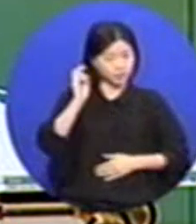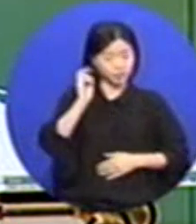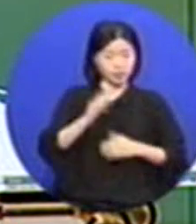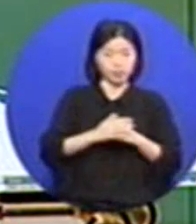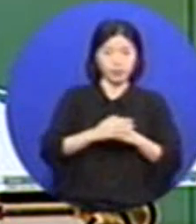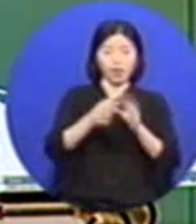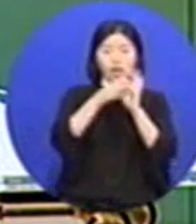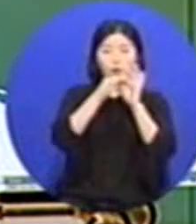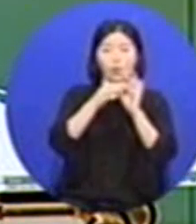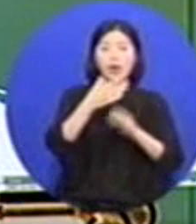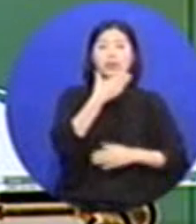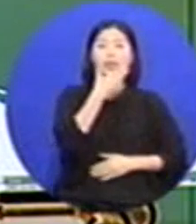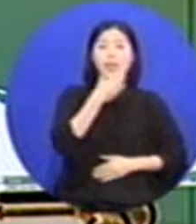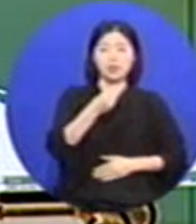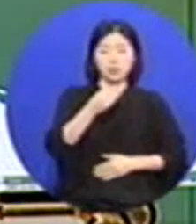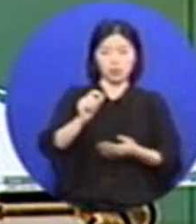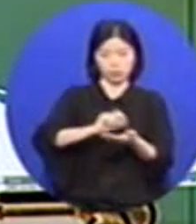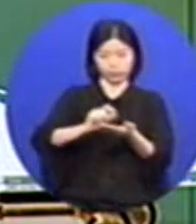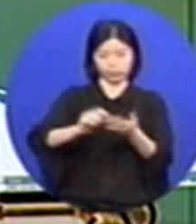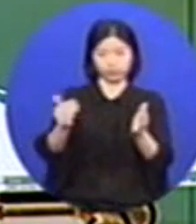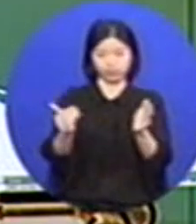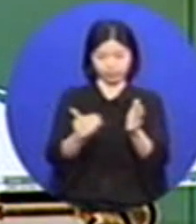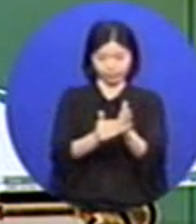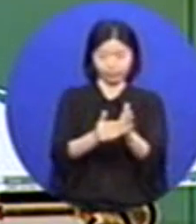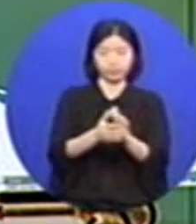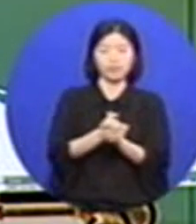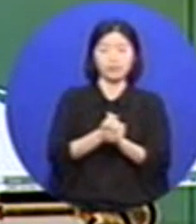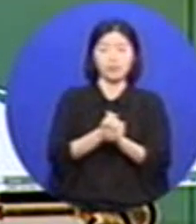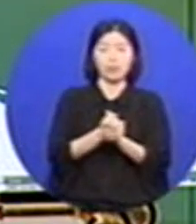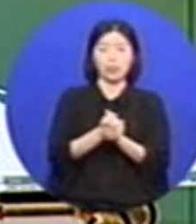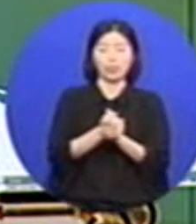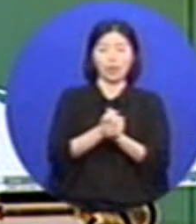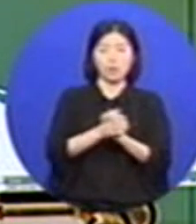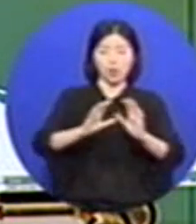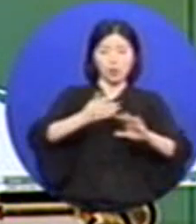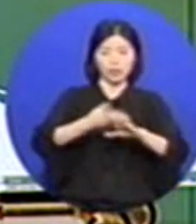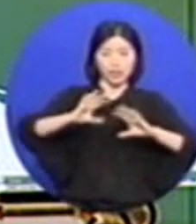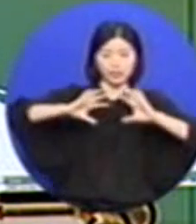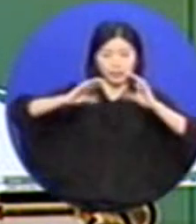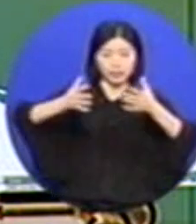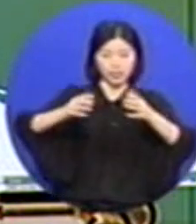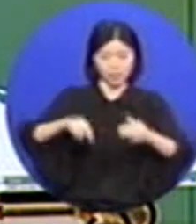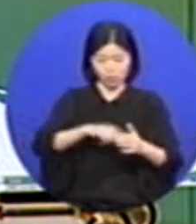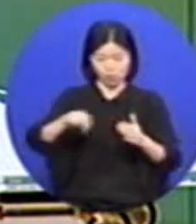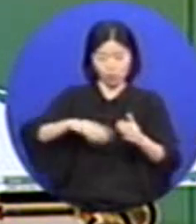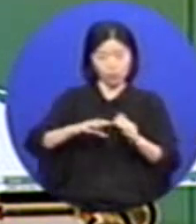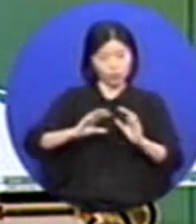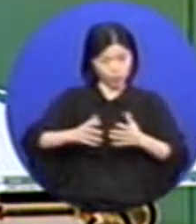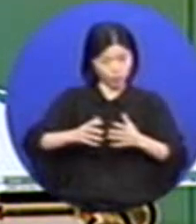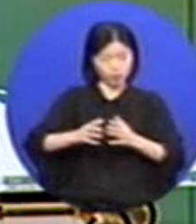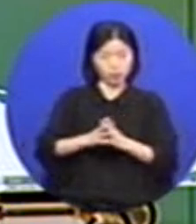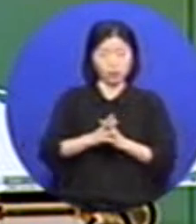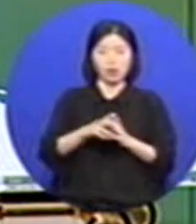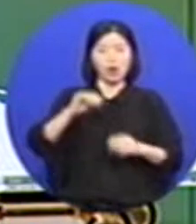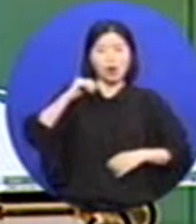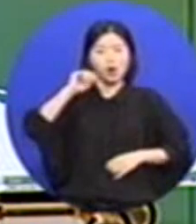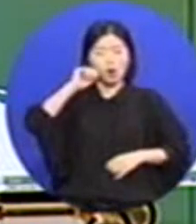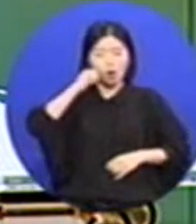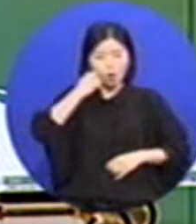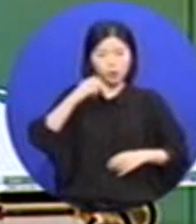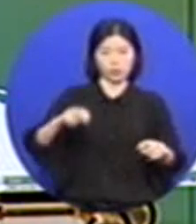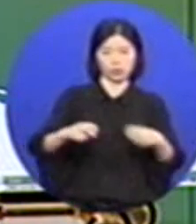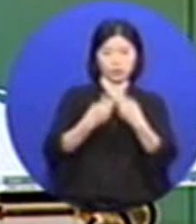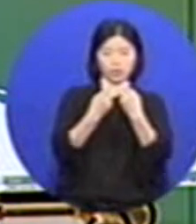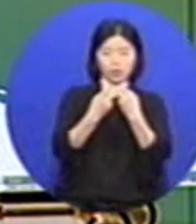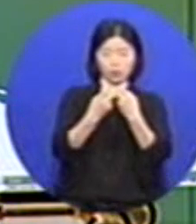행복이라고 하는 책을 쓰셨어요 뭐 해외도 우리나라에도 어려운 일 재난을 당한 것에 항상 제일